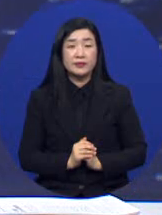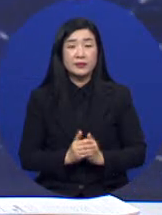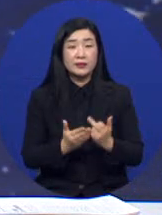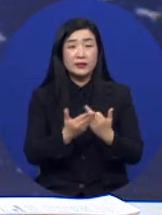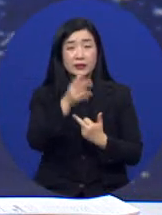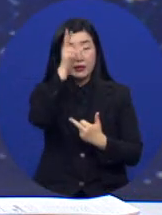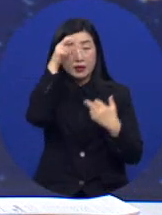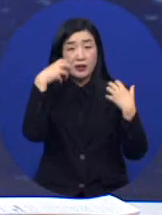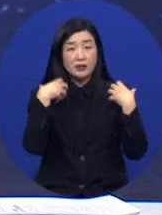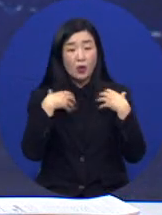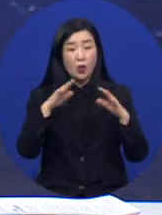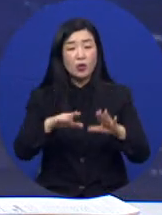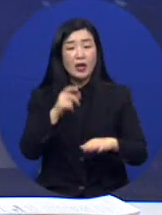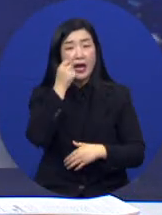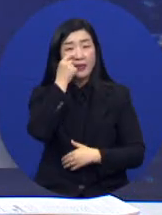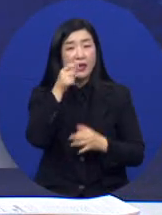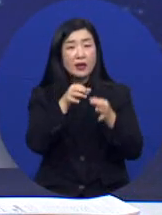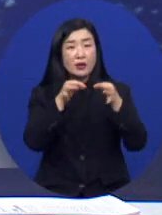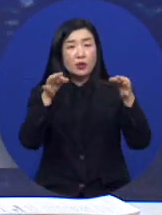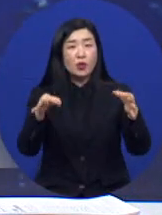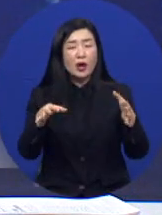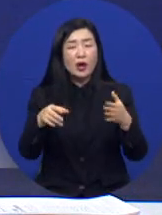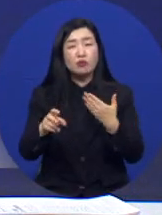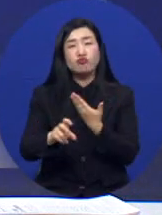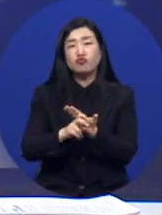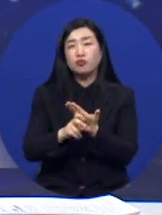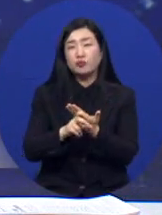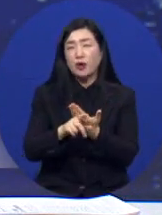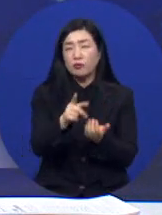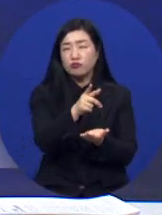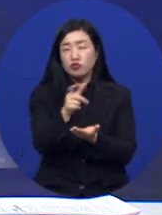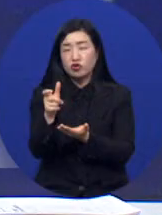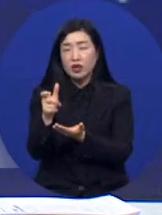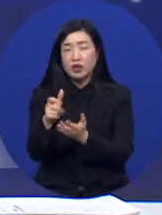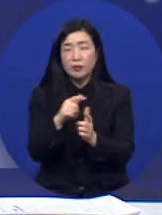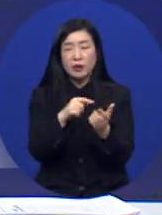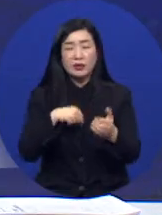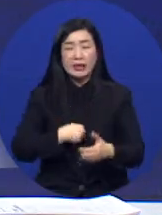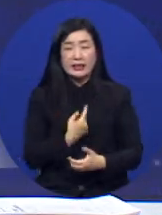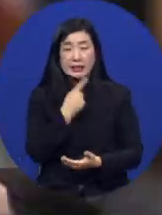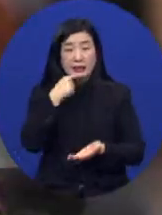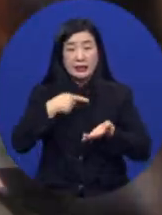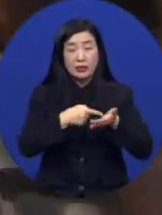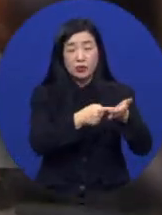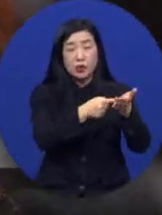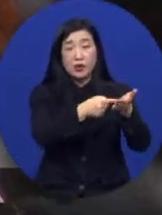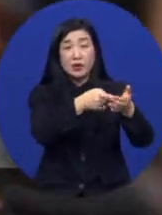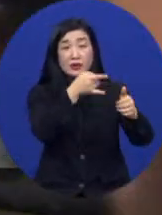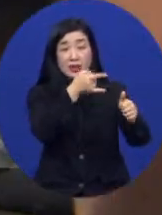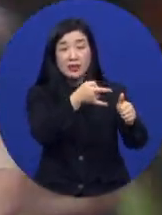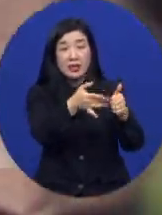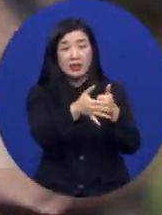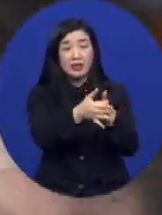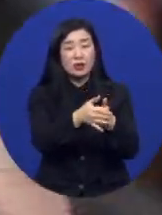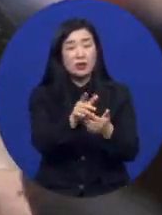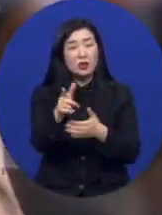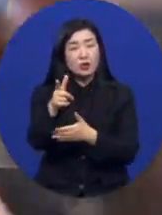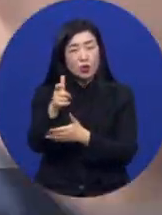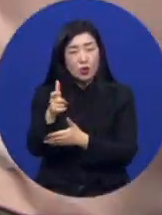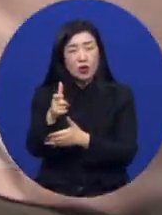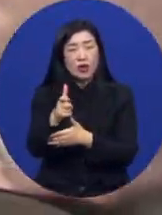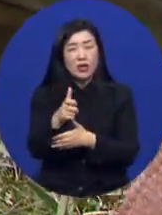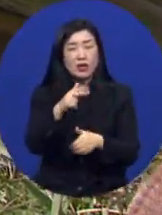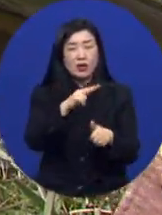제주경찰청은 오늘부터 한 달 동안 불법무기류 자진신고 기간을 운영합니다 자진신고 대상은 총기를 포함해